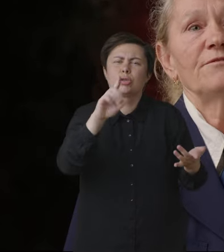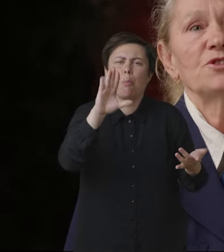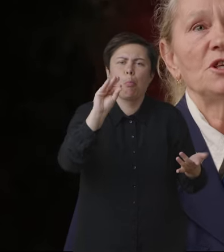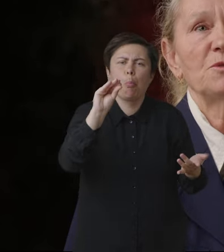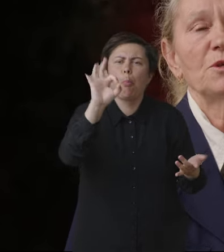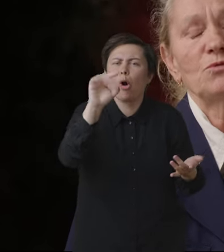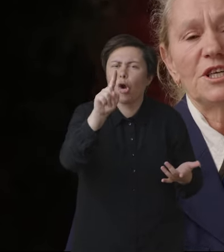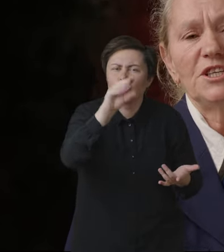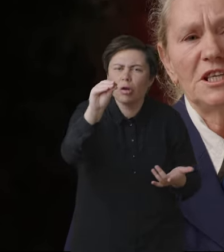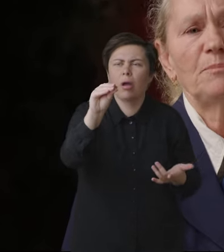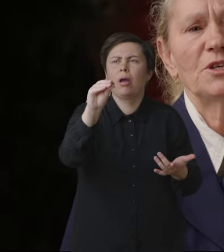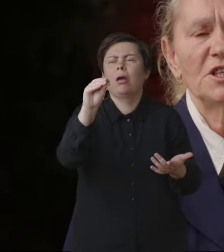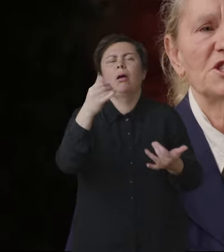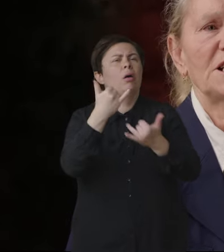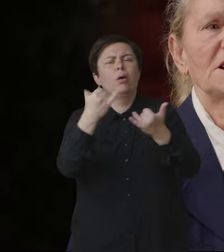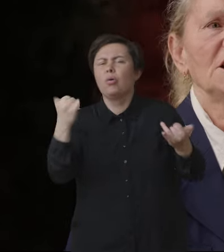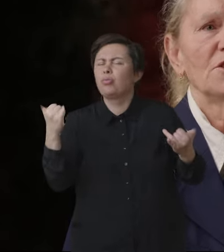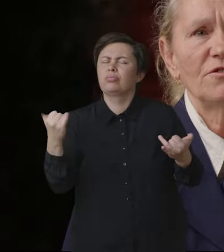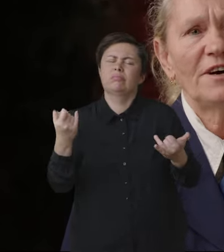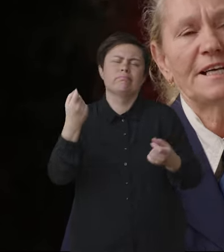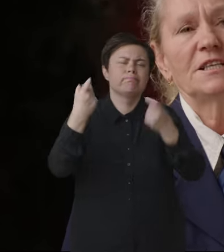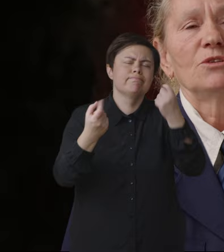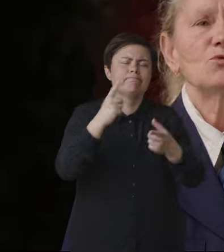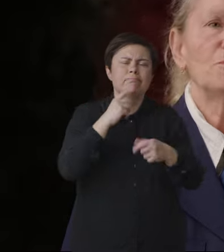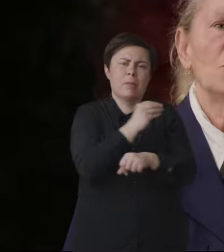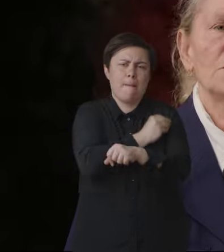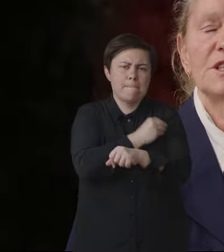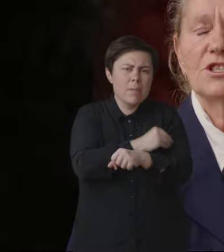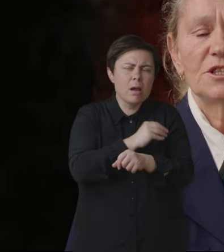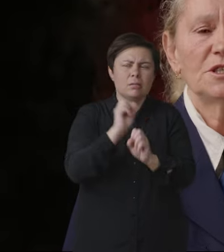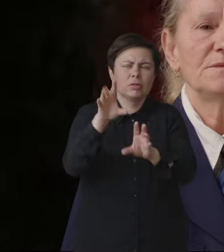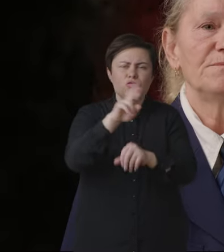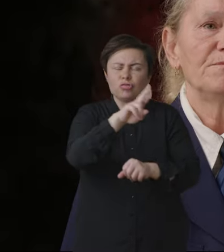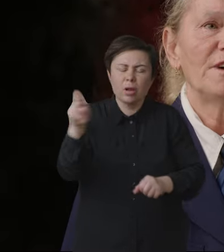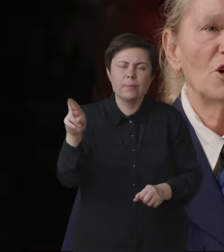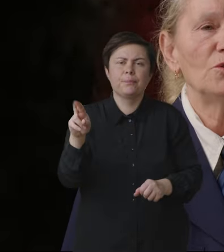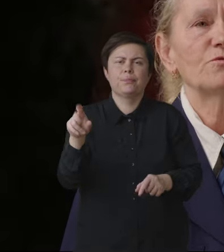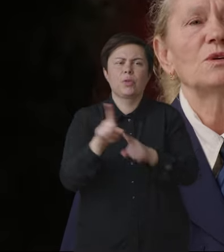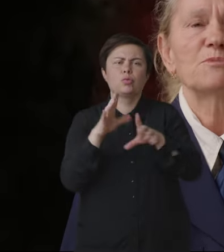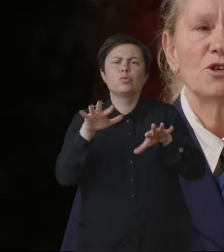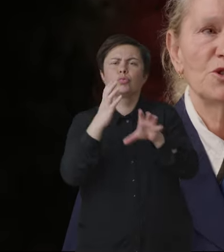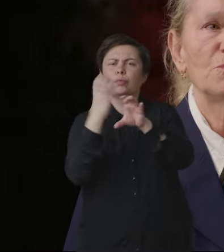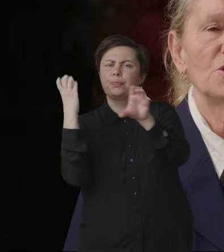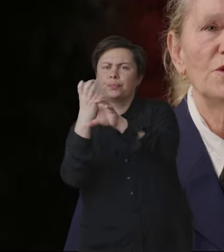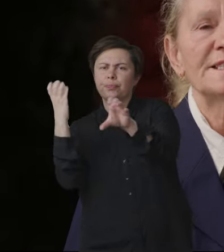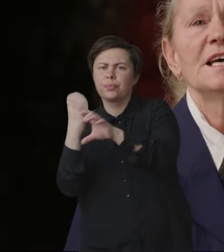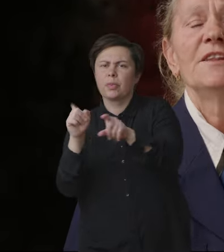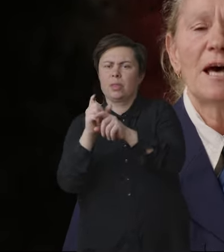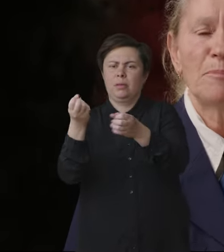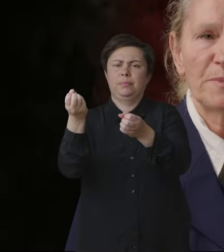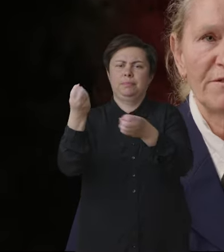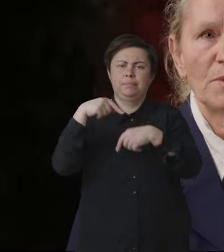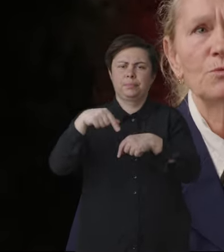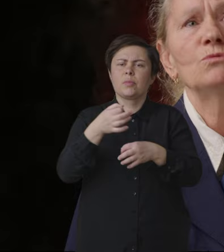zboża woziliśmy, różne inne pojedyncze takie towary. Dużo było też wagonów, które przychodziły do nas